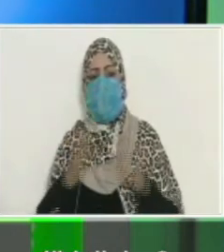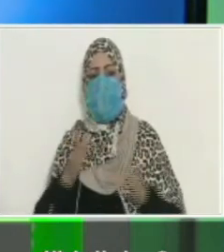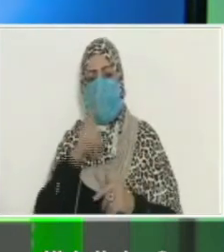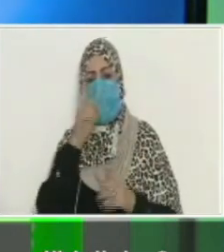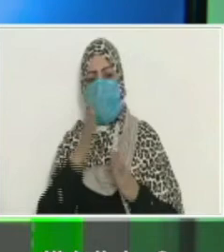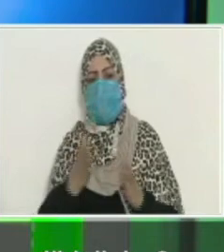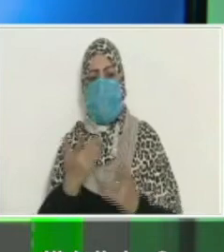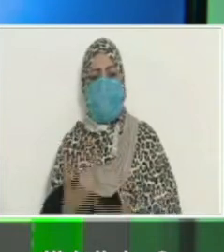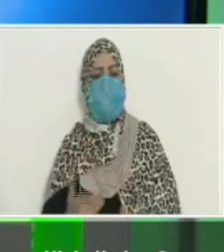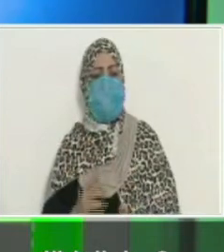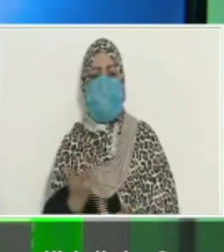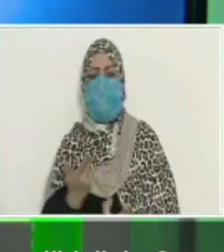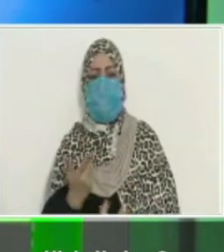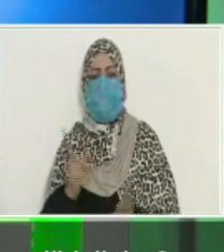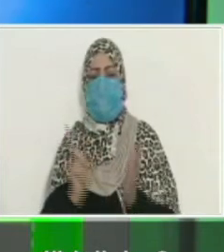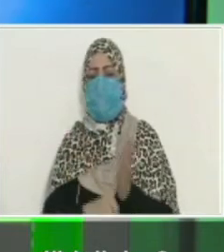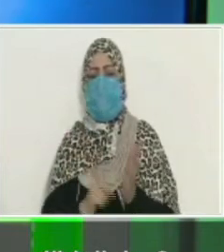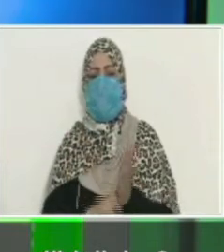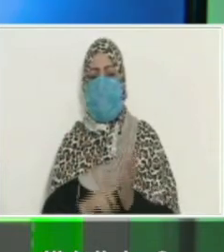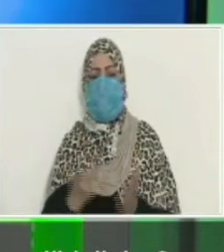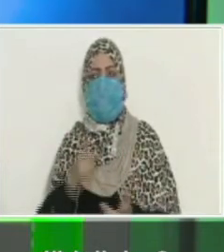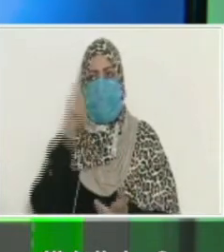ما نبه حد واستمر في صلاته يعني.